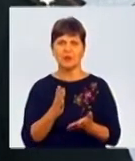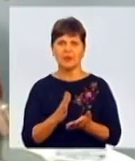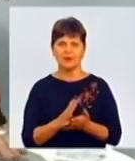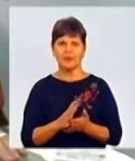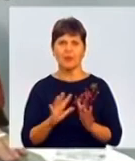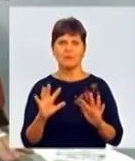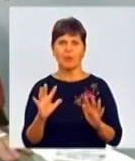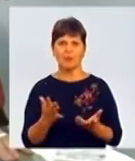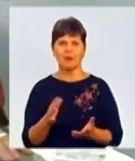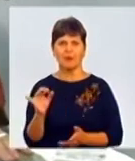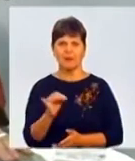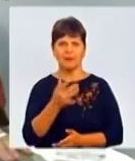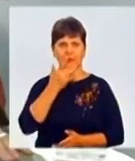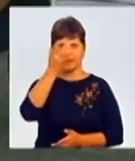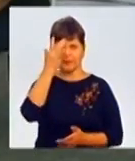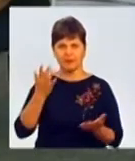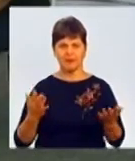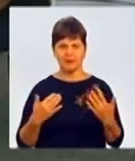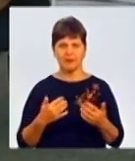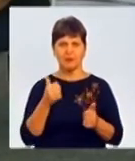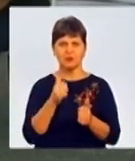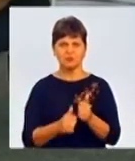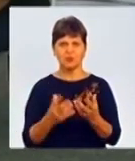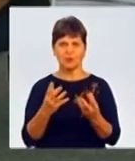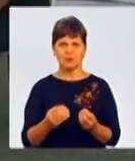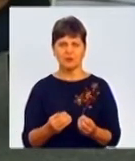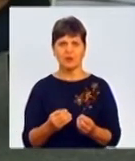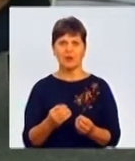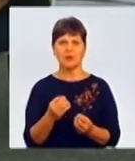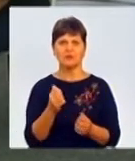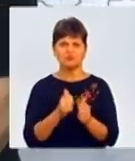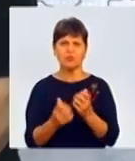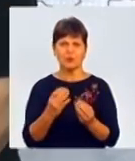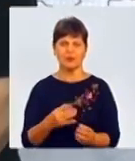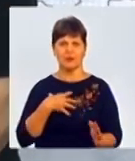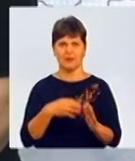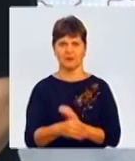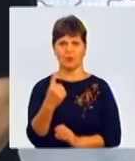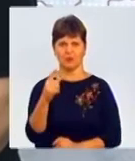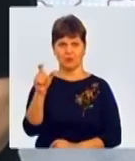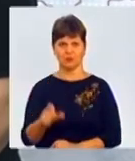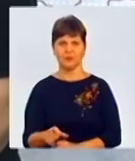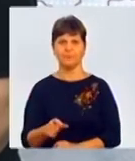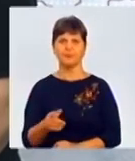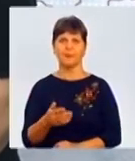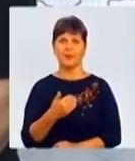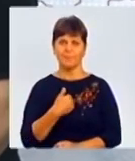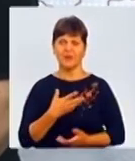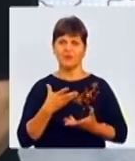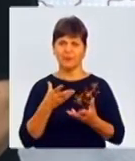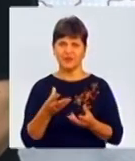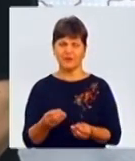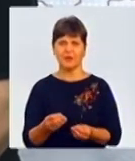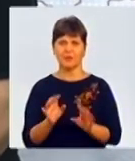канікул. Дійсно, у нас щодня зараз, на жаль, гине людина. Ми впливаємо на цю ситуацію, інформуємо